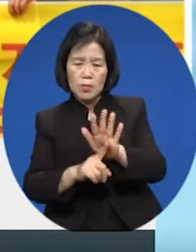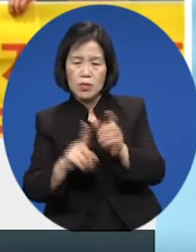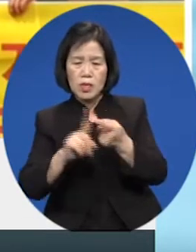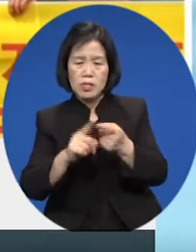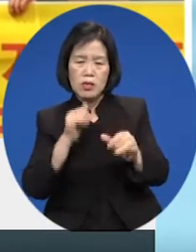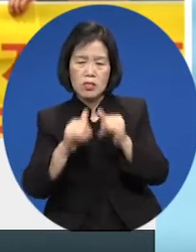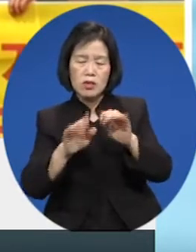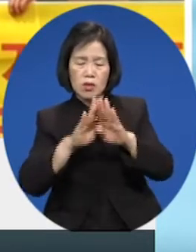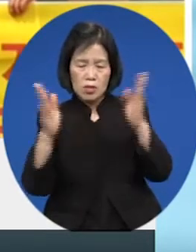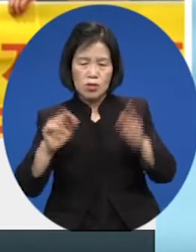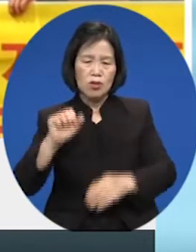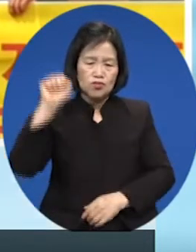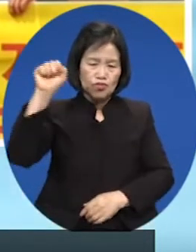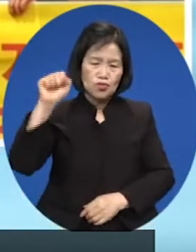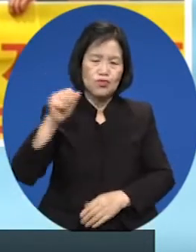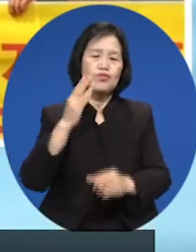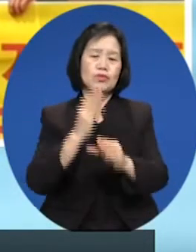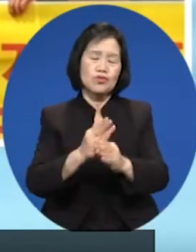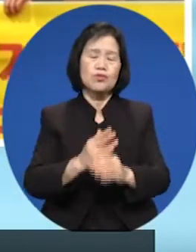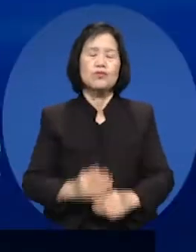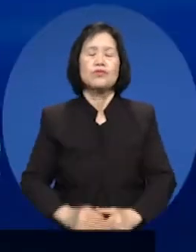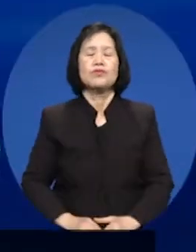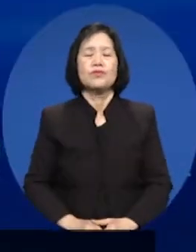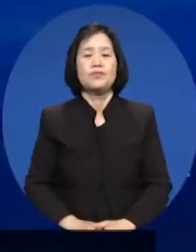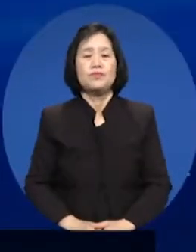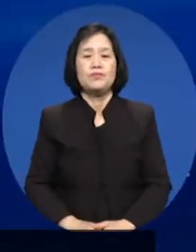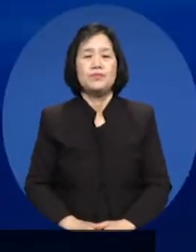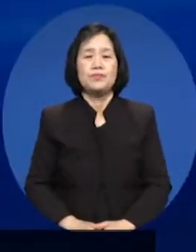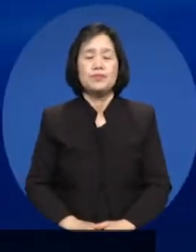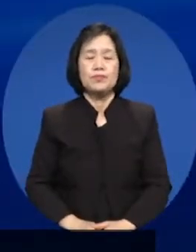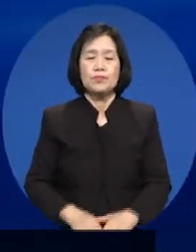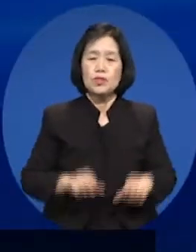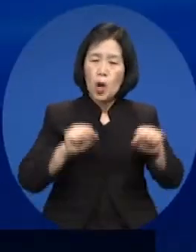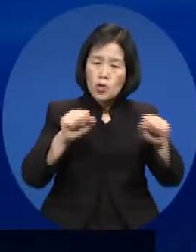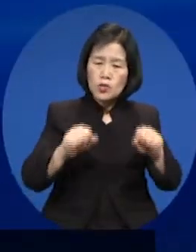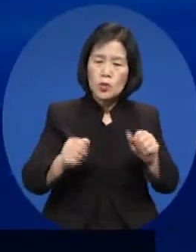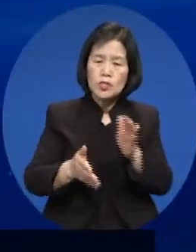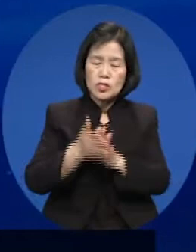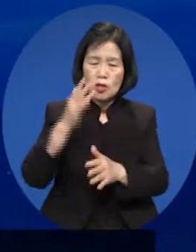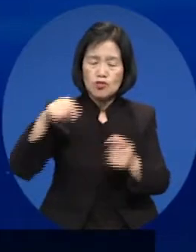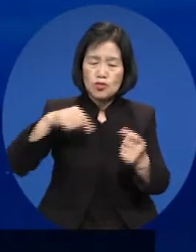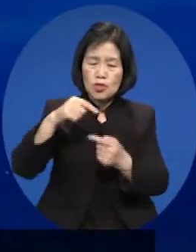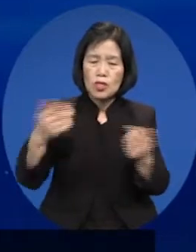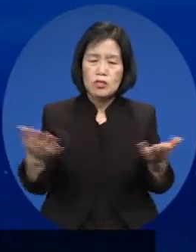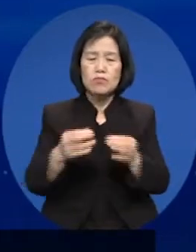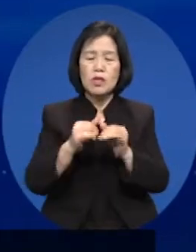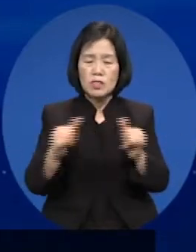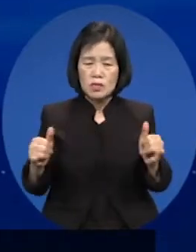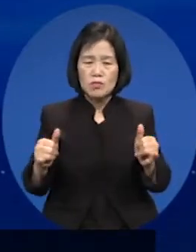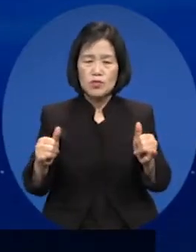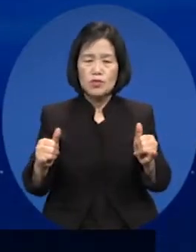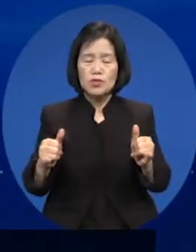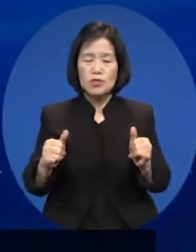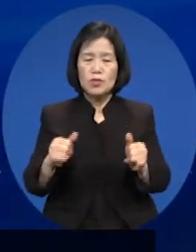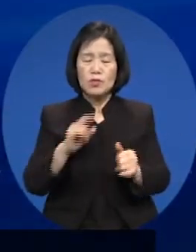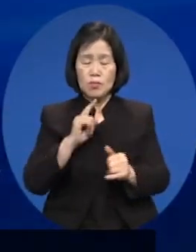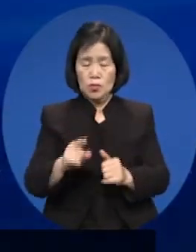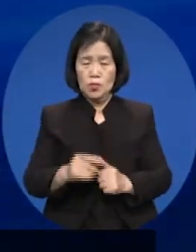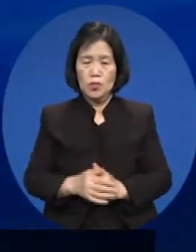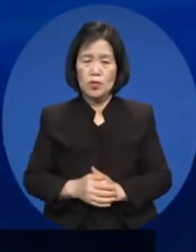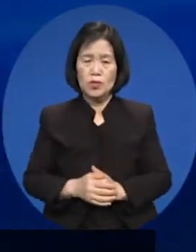성명이 계속 이어지고 있습니다. 그렇군요. 자, 제가 청소라던가 시설 운영에 근무하시는 분들이라고 말씀을 드렸는데,